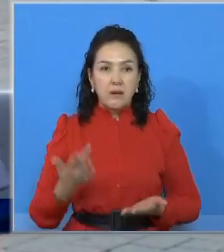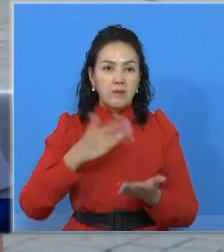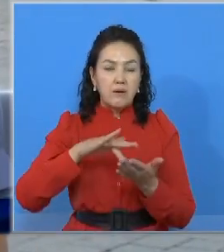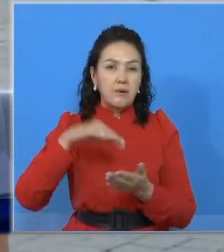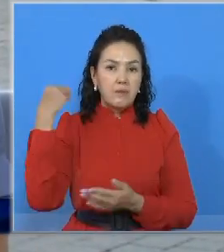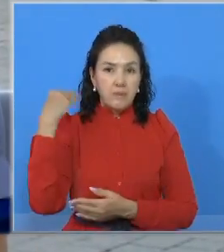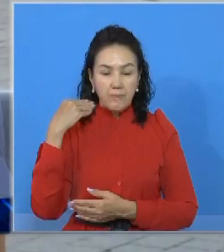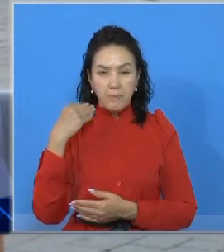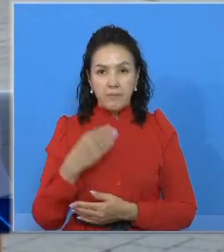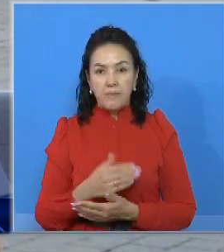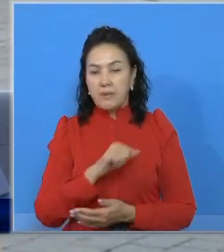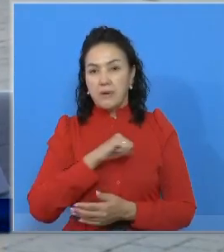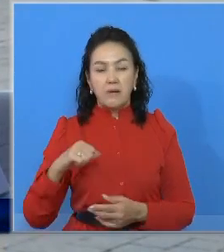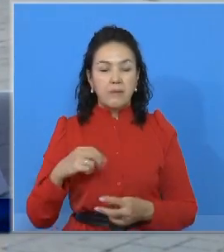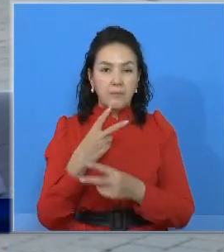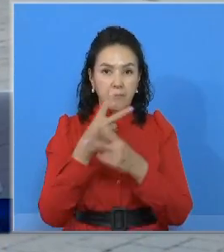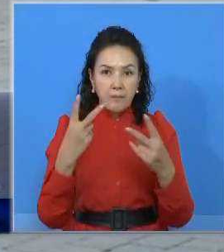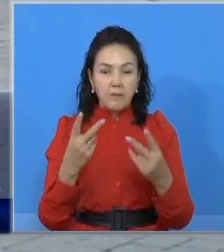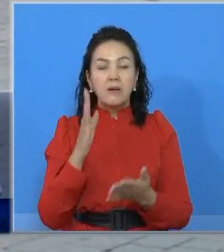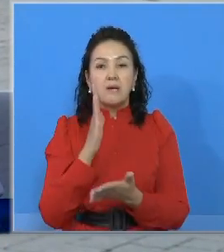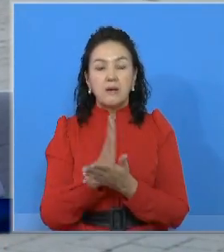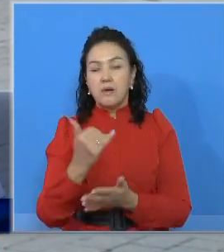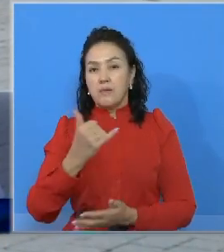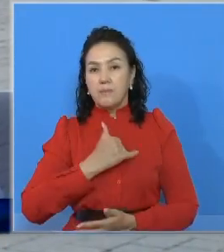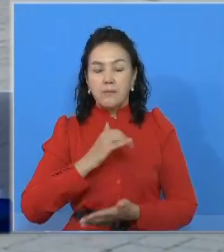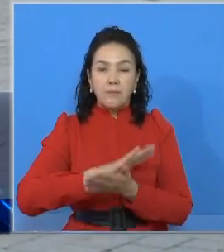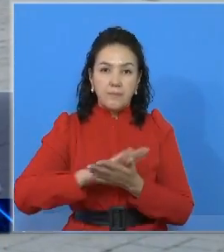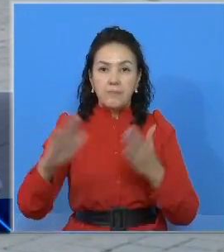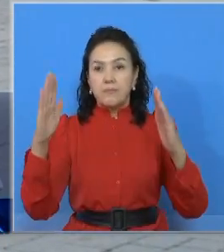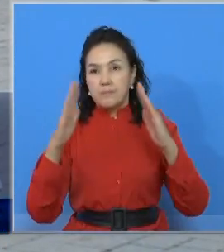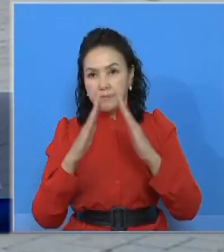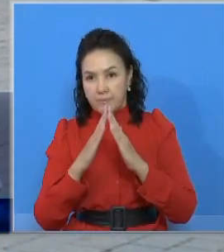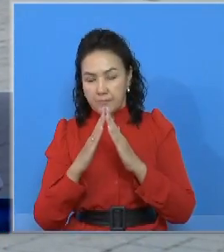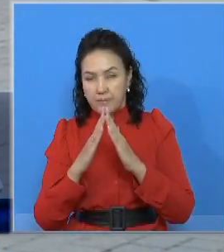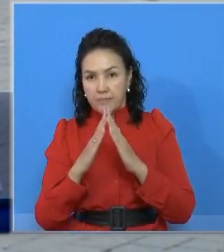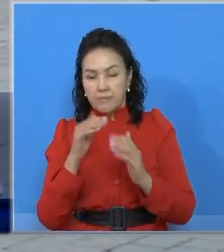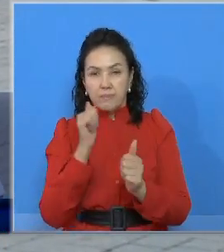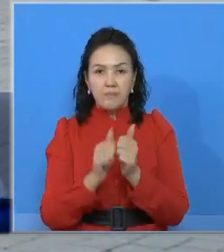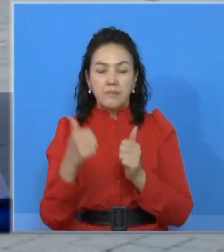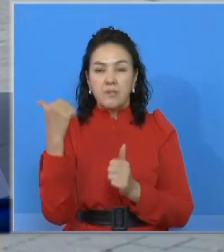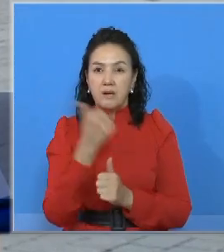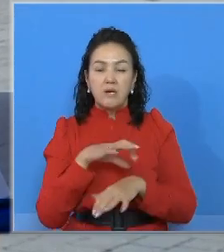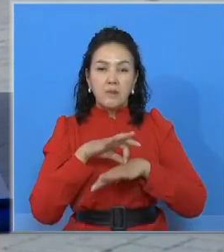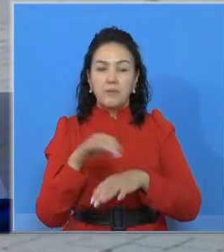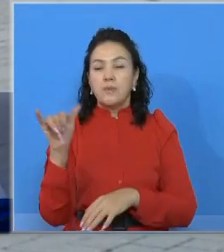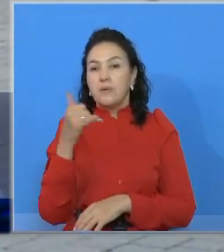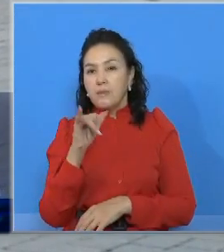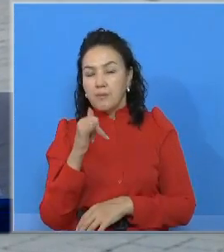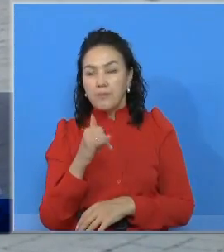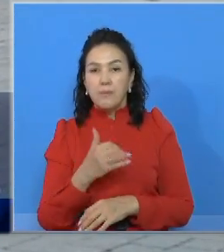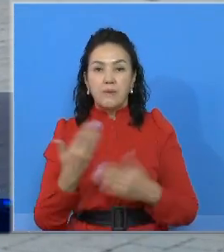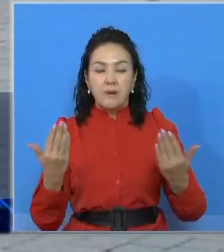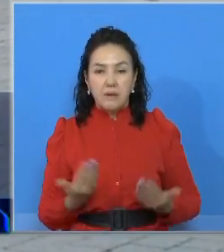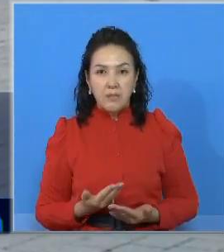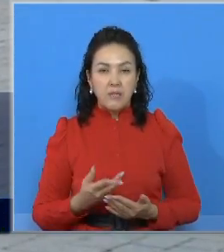Актобе. Вы сами видели, есть у нас чистые дворы, которые еженедельно проводят свои субботники, то есть это